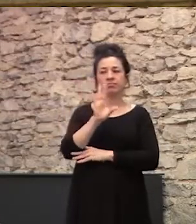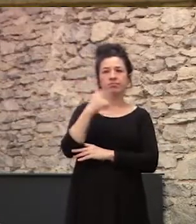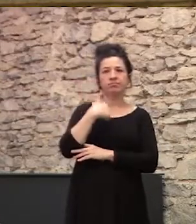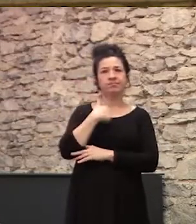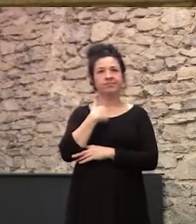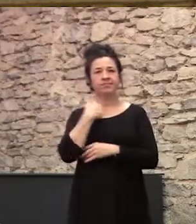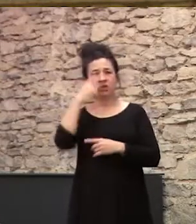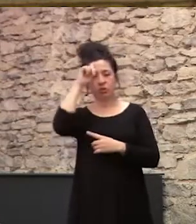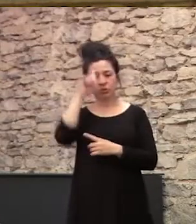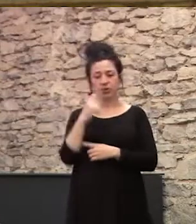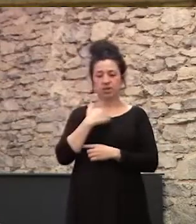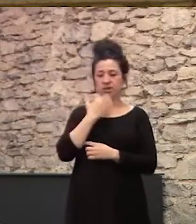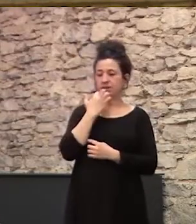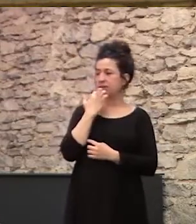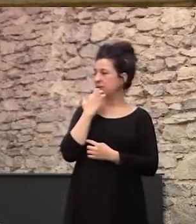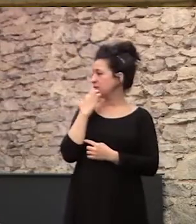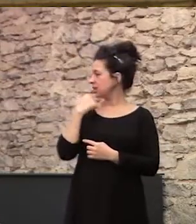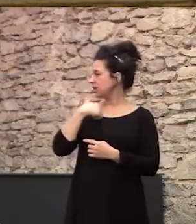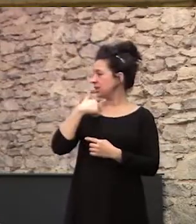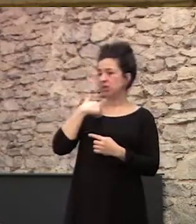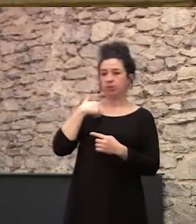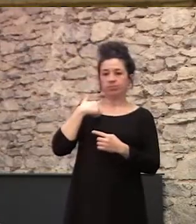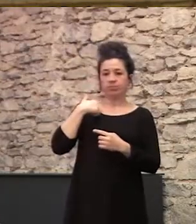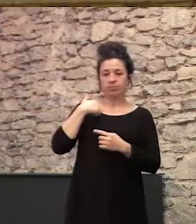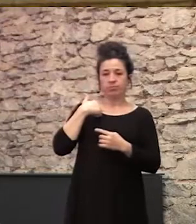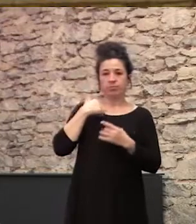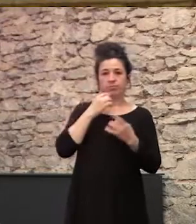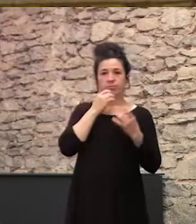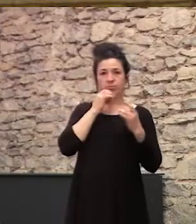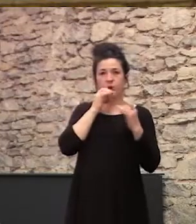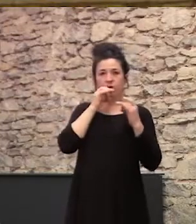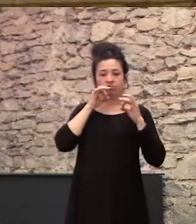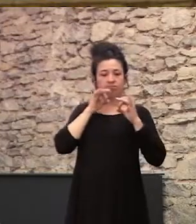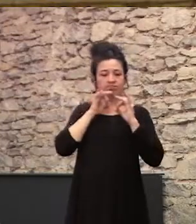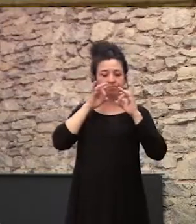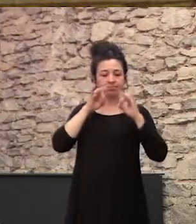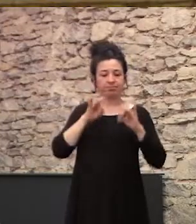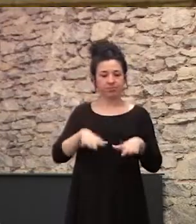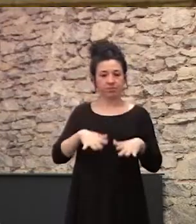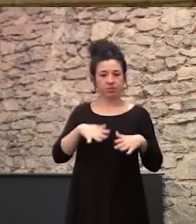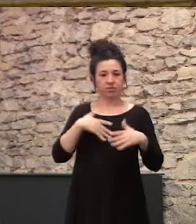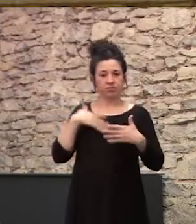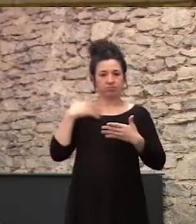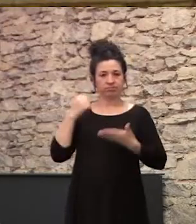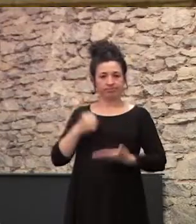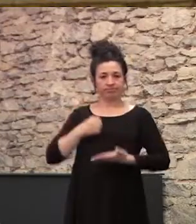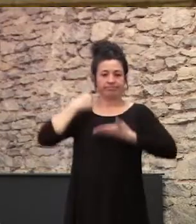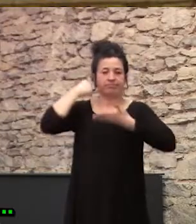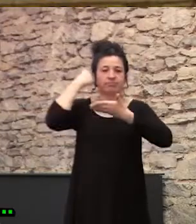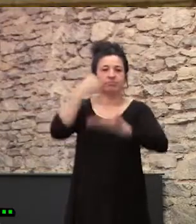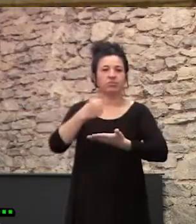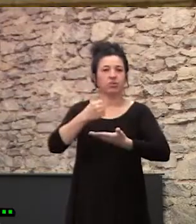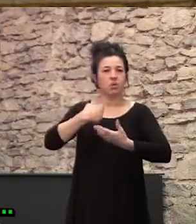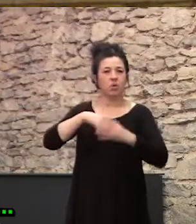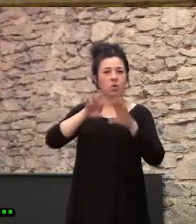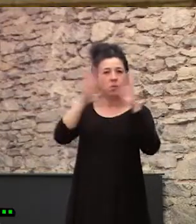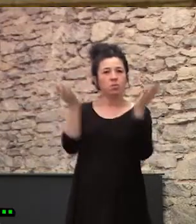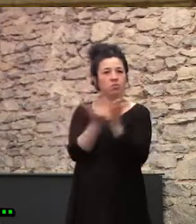ez dakit, nire ondarearen parte handi bat, nire munduari begiratzeko moduaren parte handi bat hori